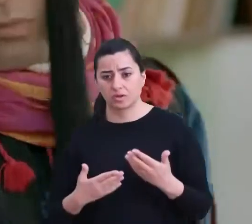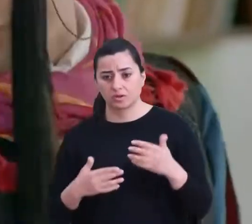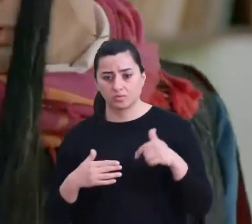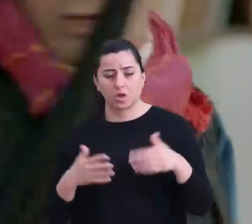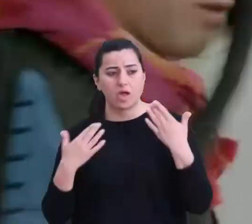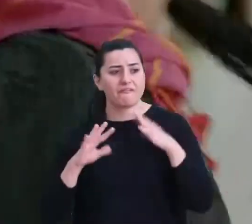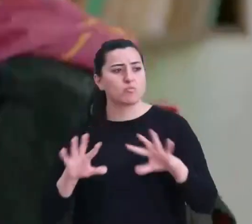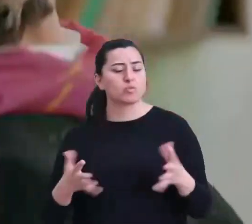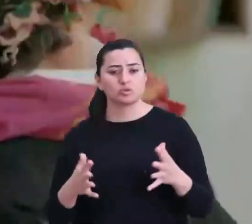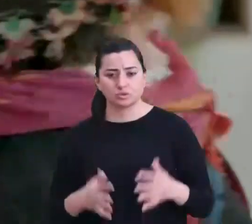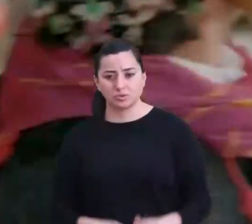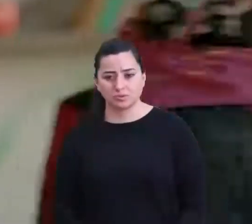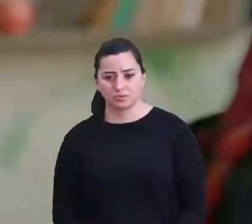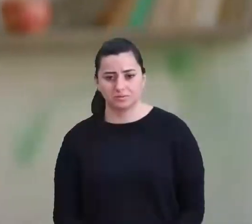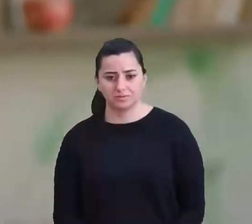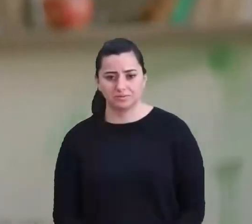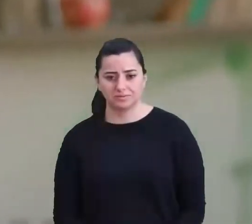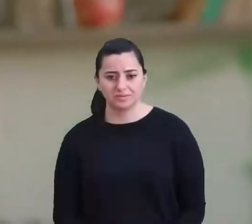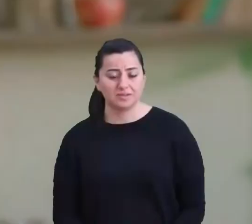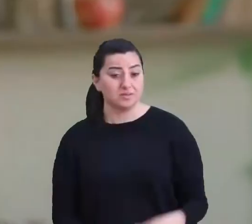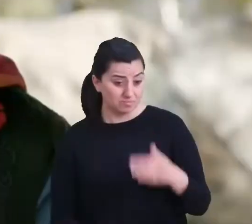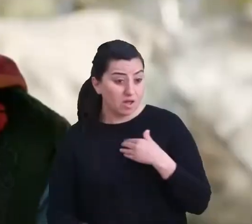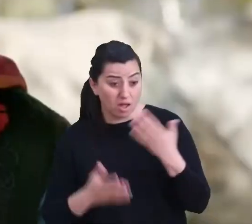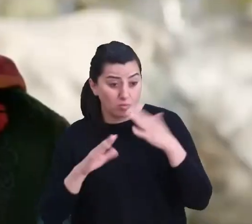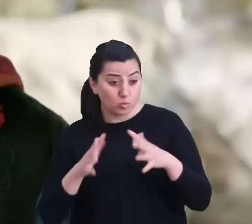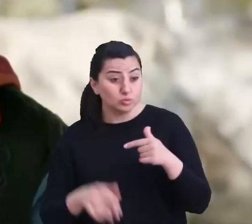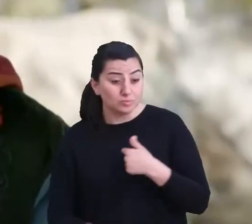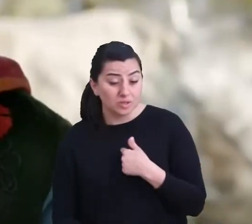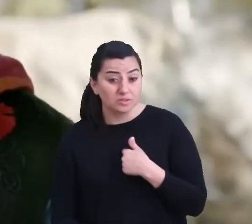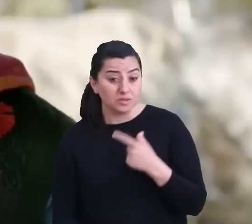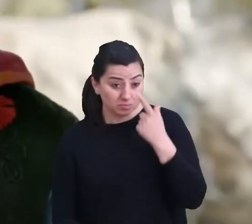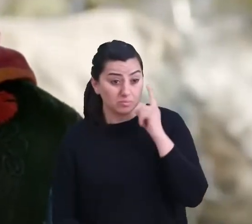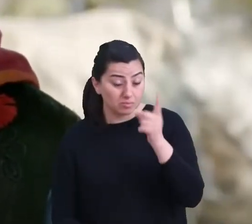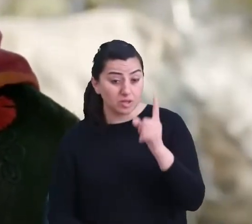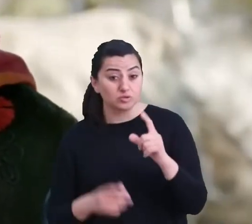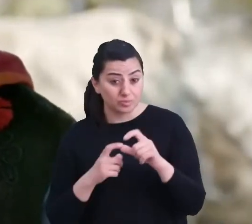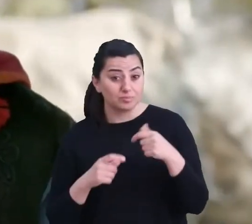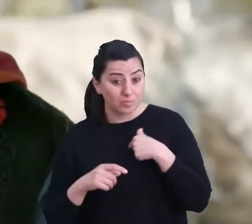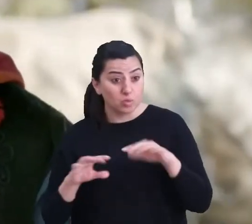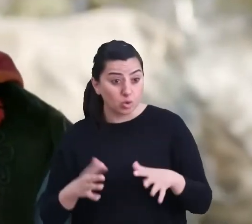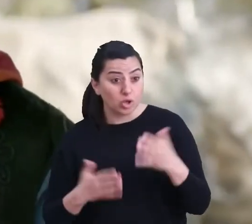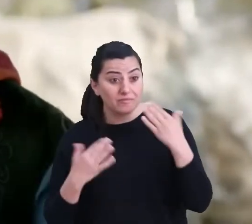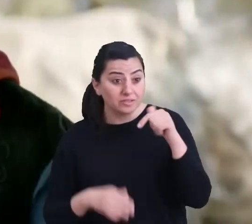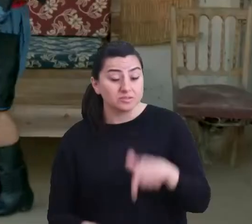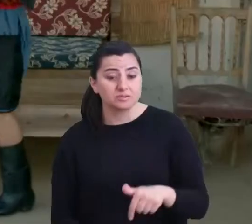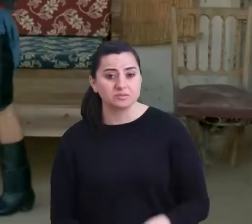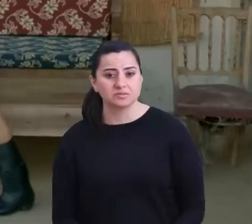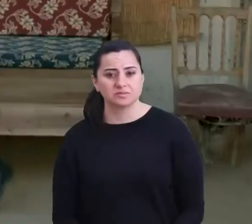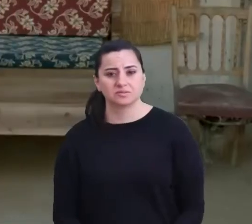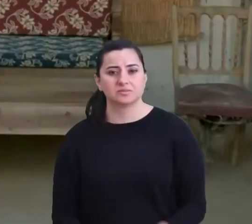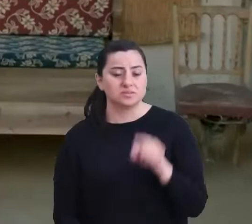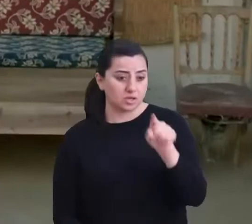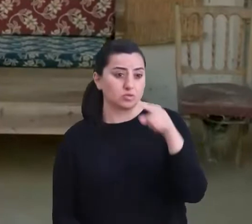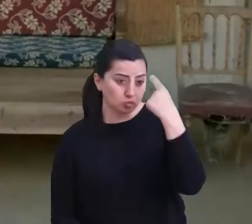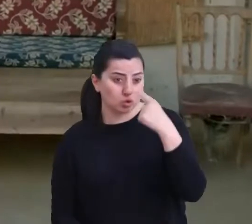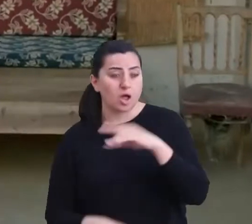buraların havası bozuldu. Ben bozdum lan buraların havasını. Bana bak Süleyman. Ben mi bozdum buraların havasını? Benim yüzümden